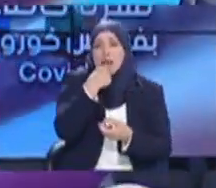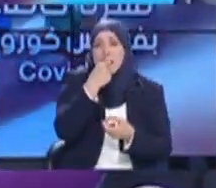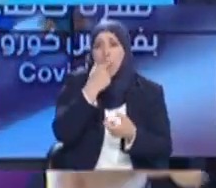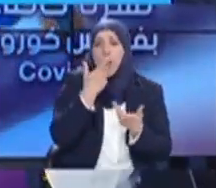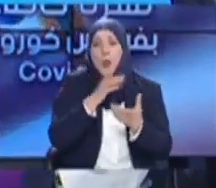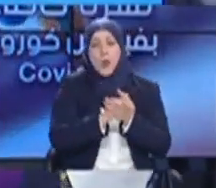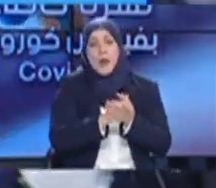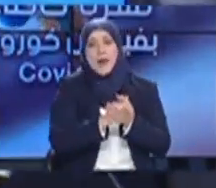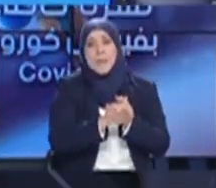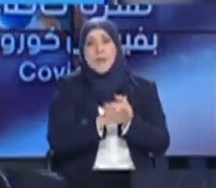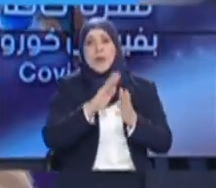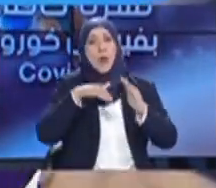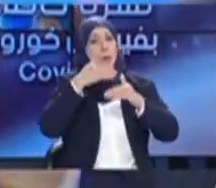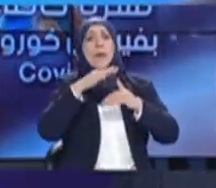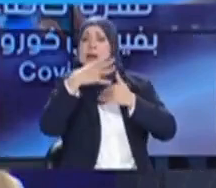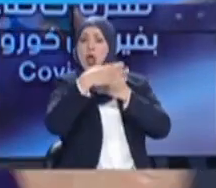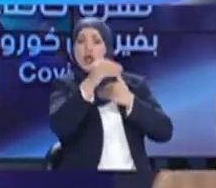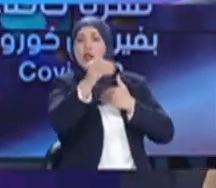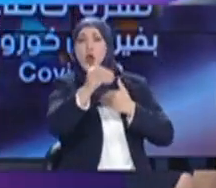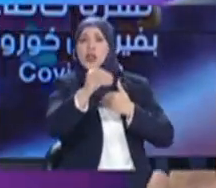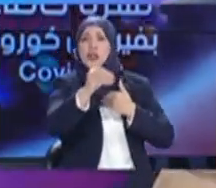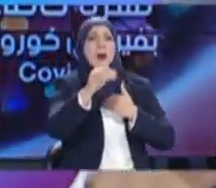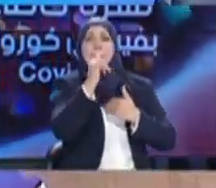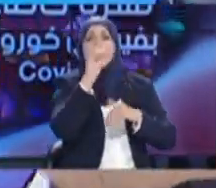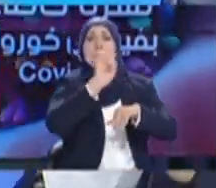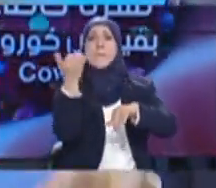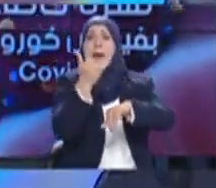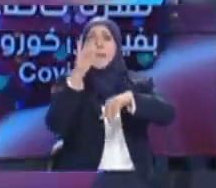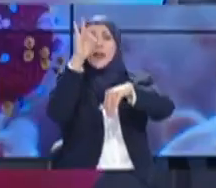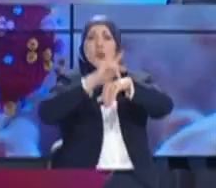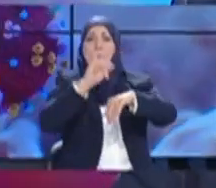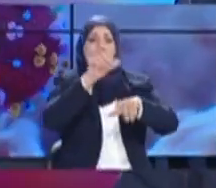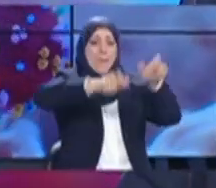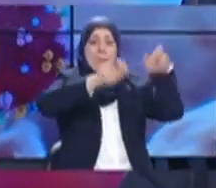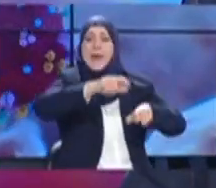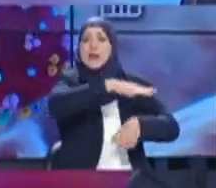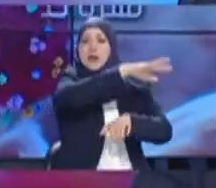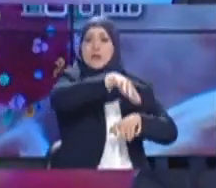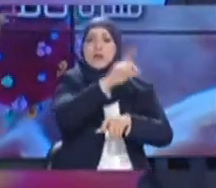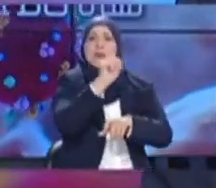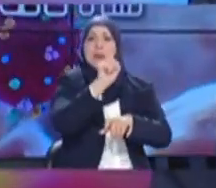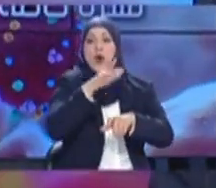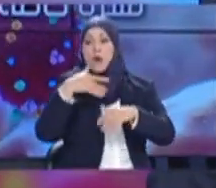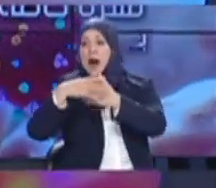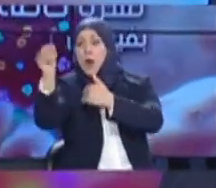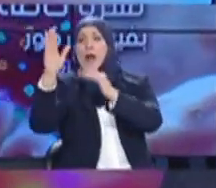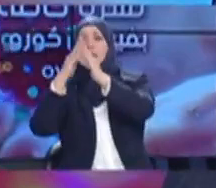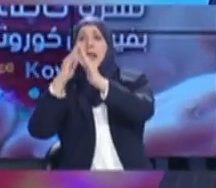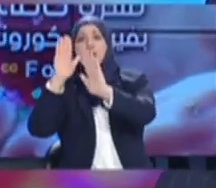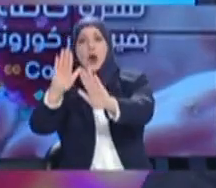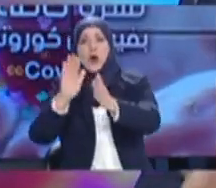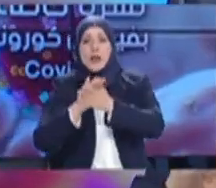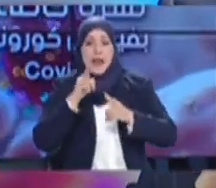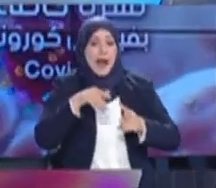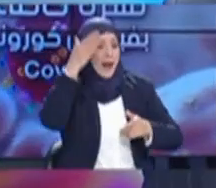نتاعو وعنده سيركوي يخرج منه من غير ما يعاود يتخلط مع الناس ويروح للعزل الذاتي في الدار، وهذه الاغلبيه خاطر لازم نعرفوا المرضى